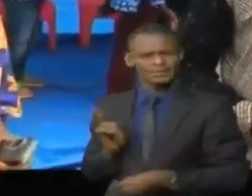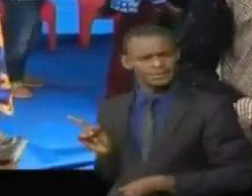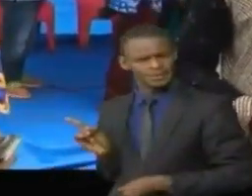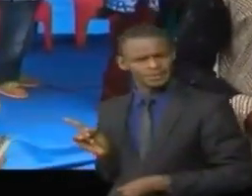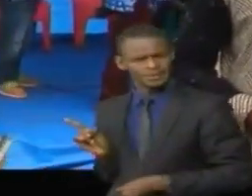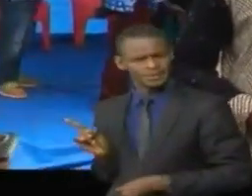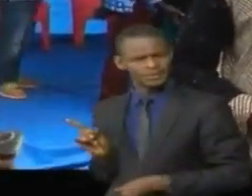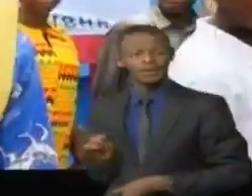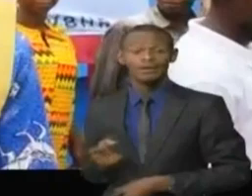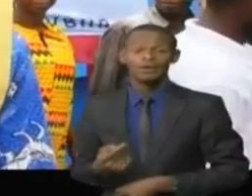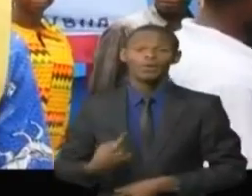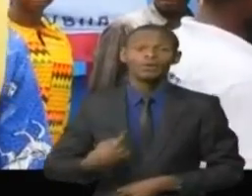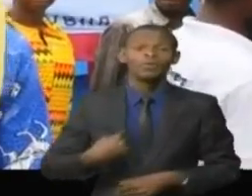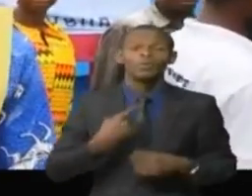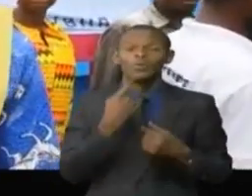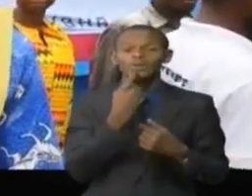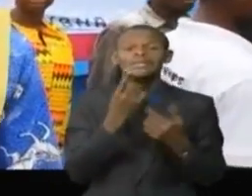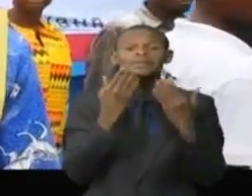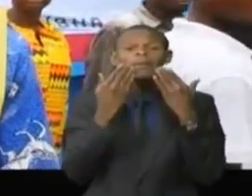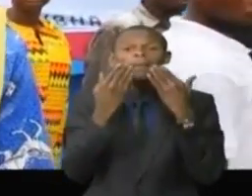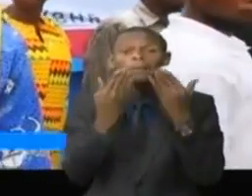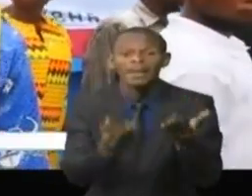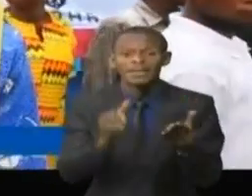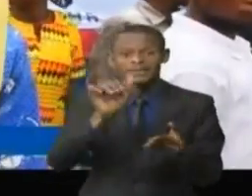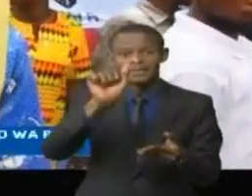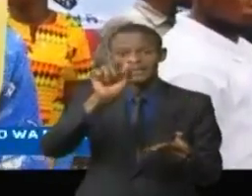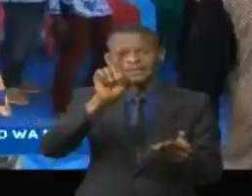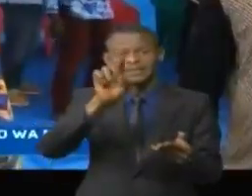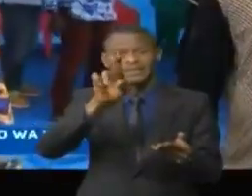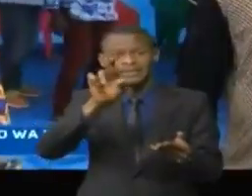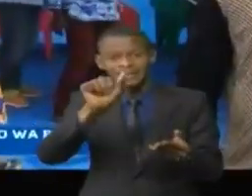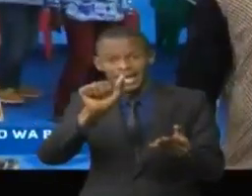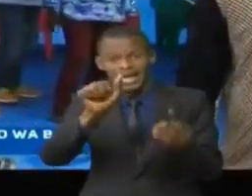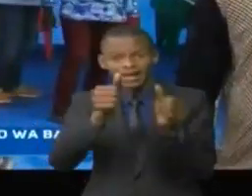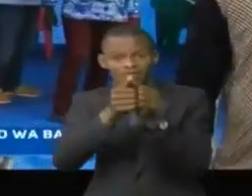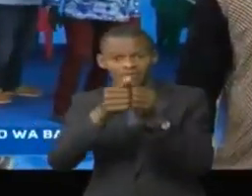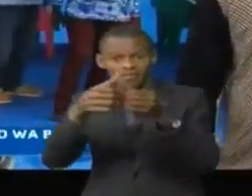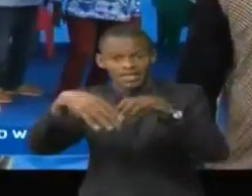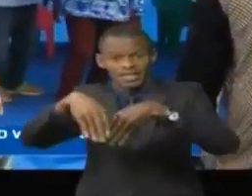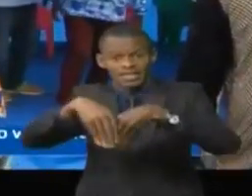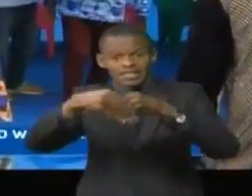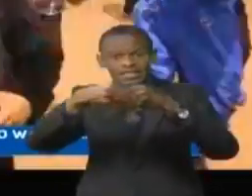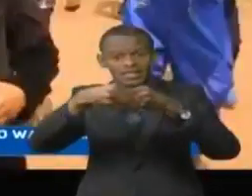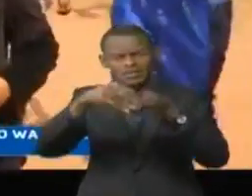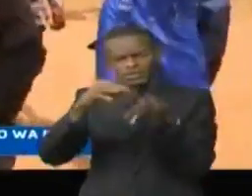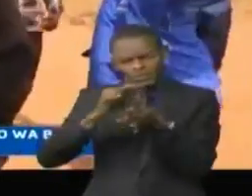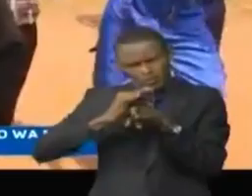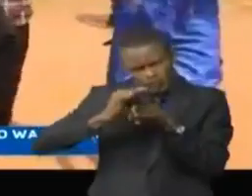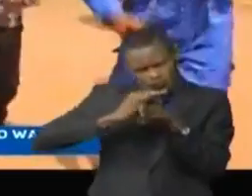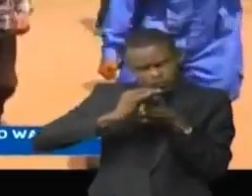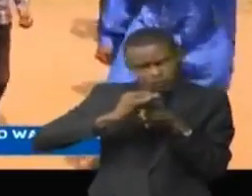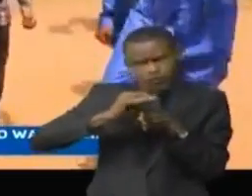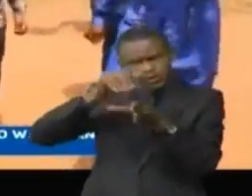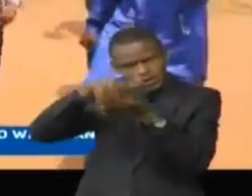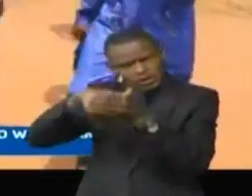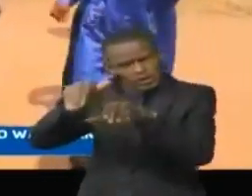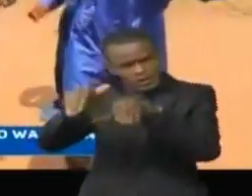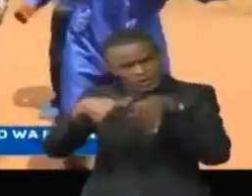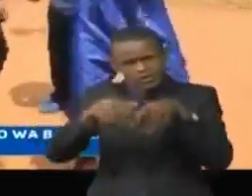disons merci à ADRA et USAID pour cette formation qu'ils nous ont donnée en ce qui concerne l'agriculture.